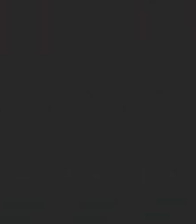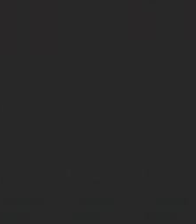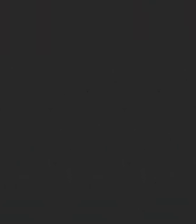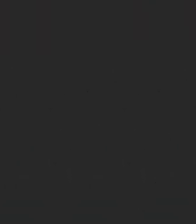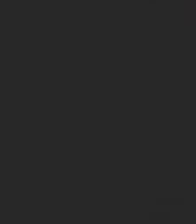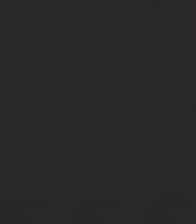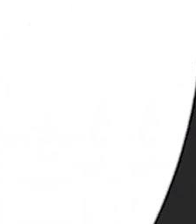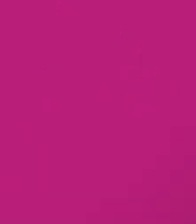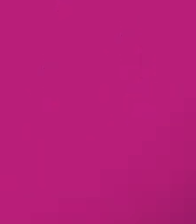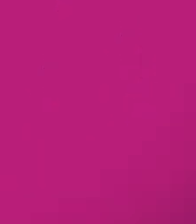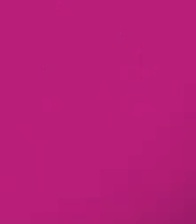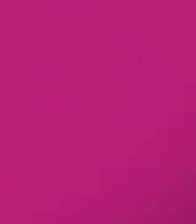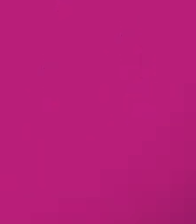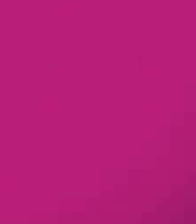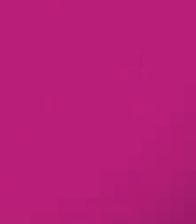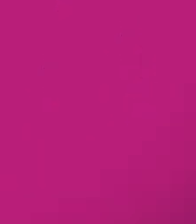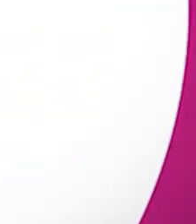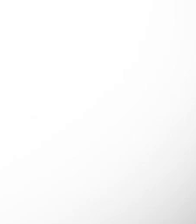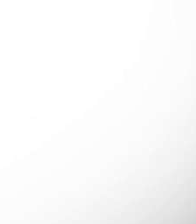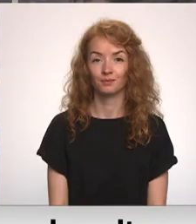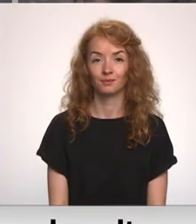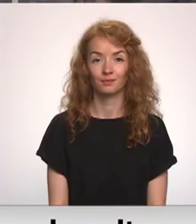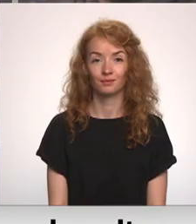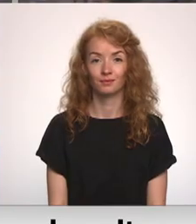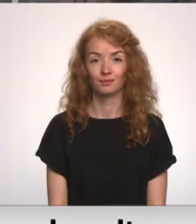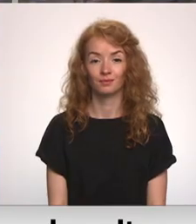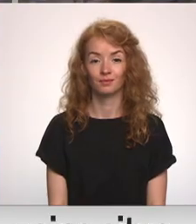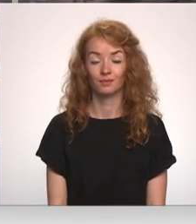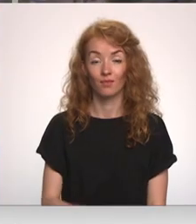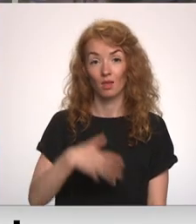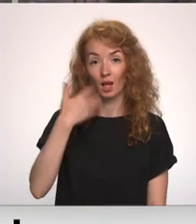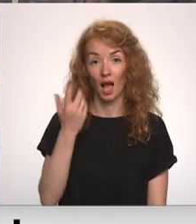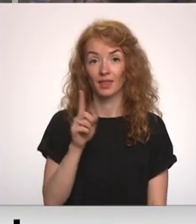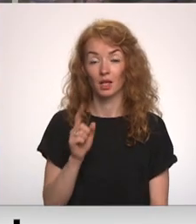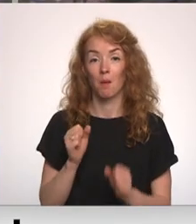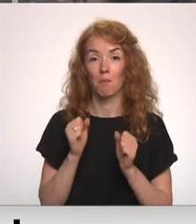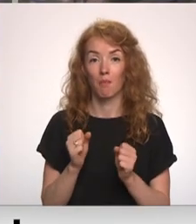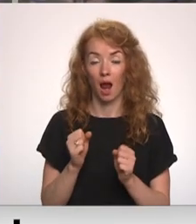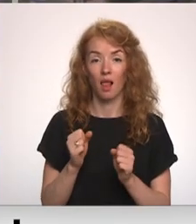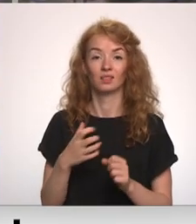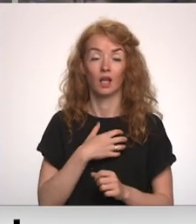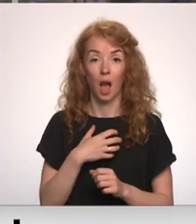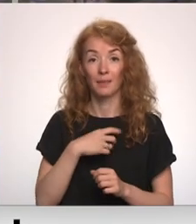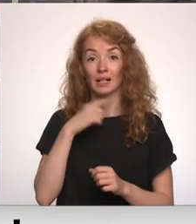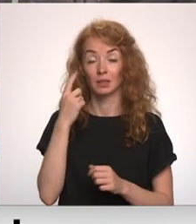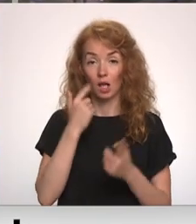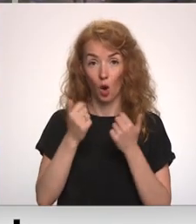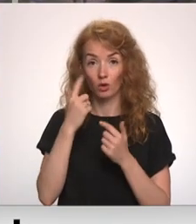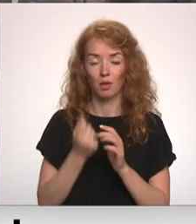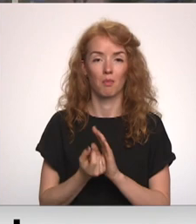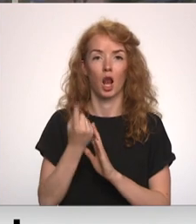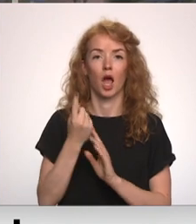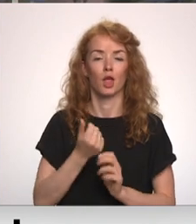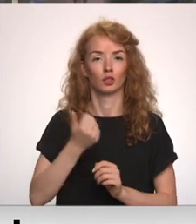Re, viss ēters ir te! Kad ir bail, kad sāp, kad gribas raudāt, pēkšņi parādās